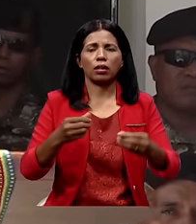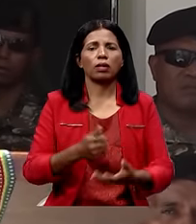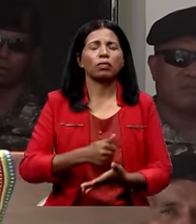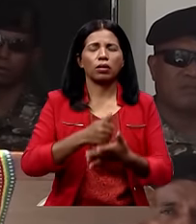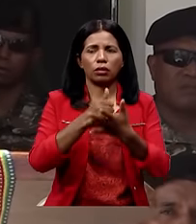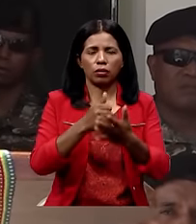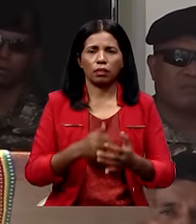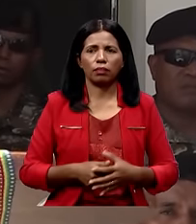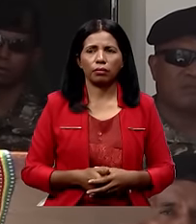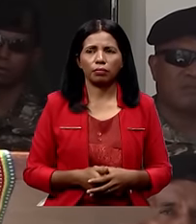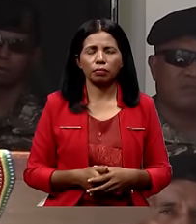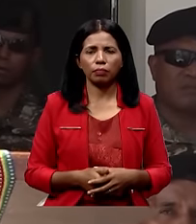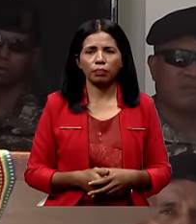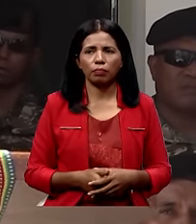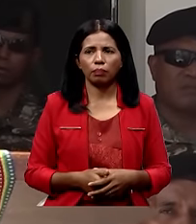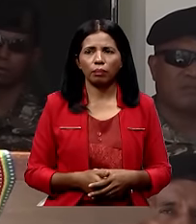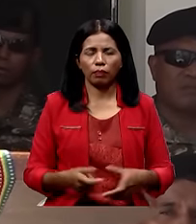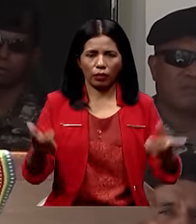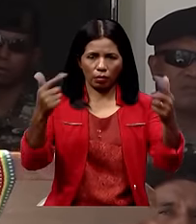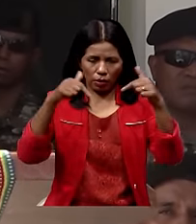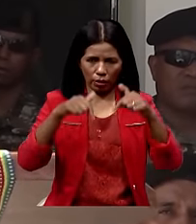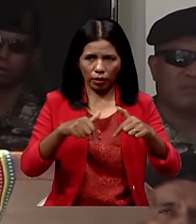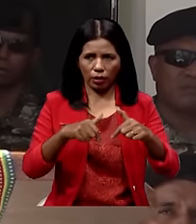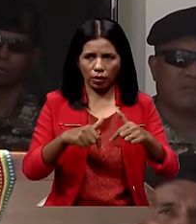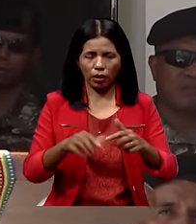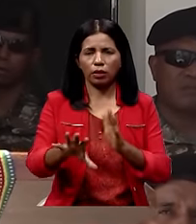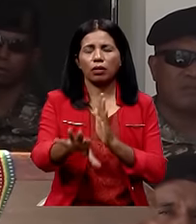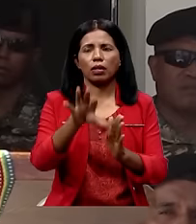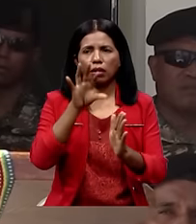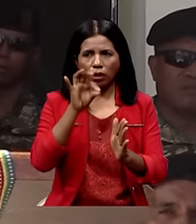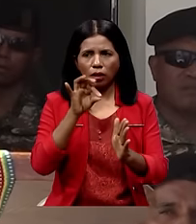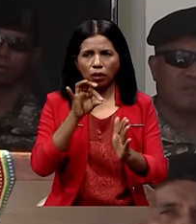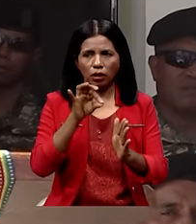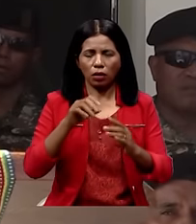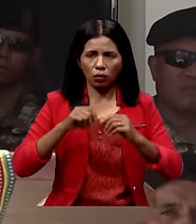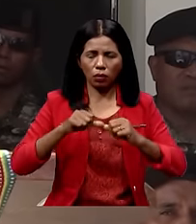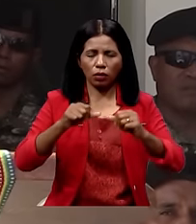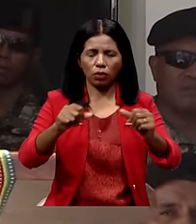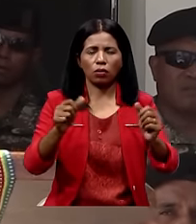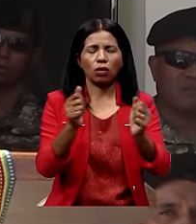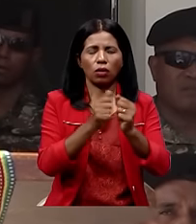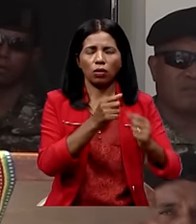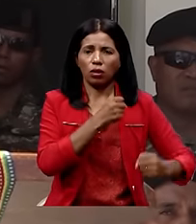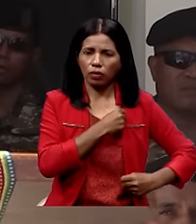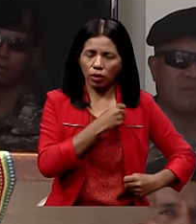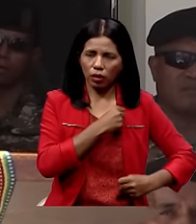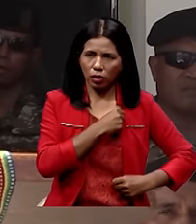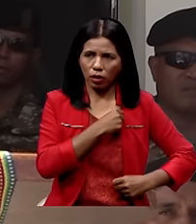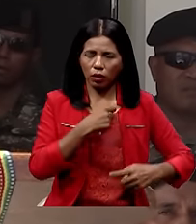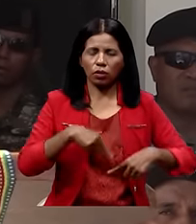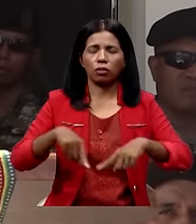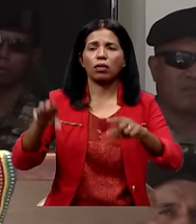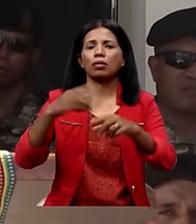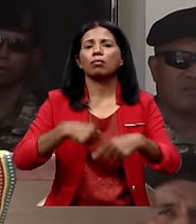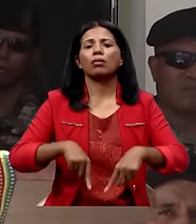opsal ma kira ne ma iya ne tili continua institusi forza armadas o fila ba iya ne grup